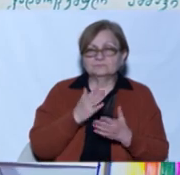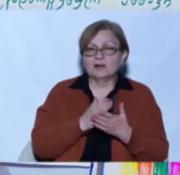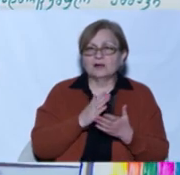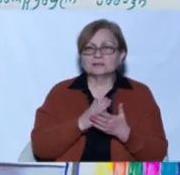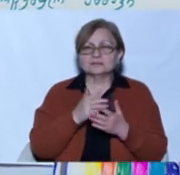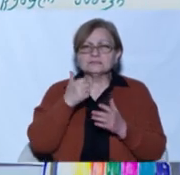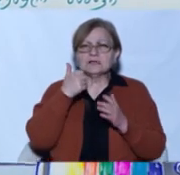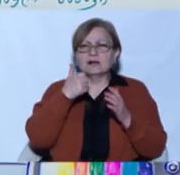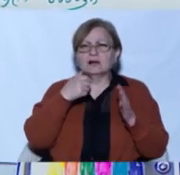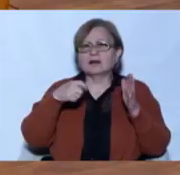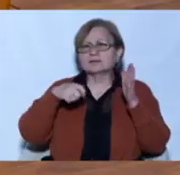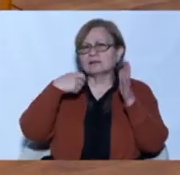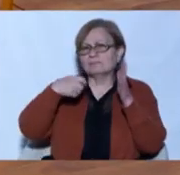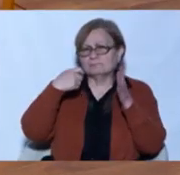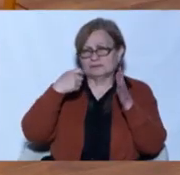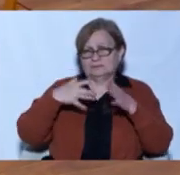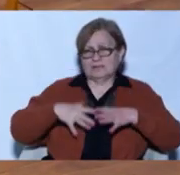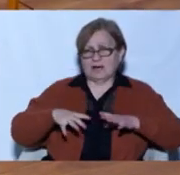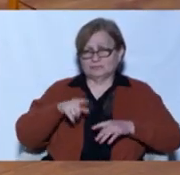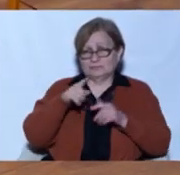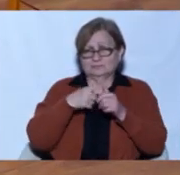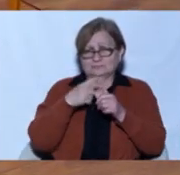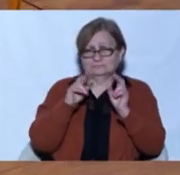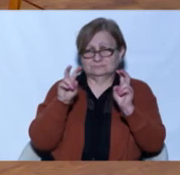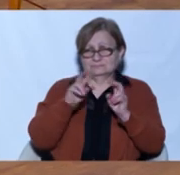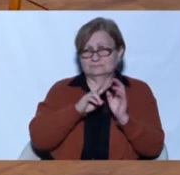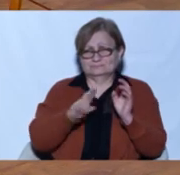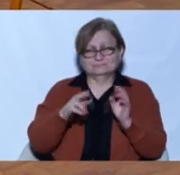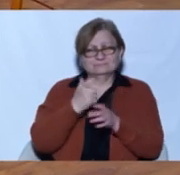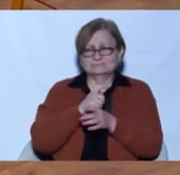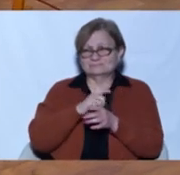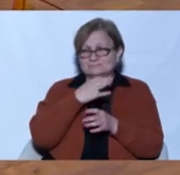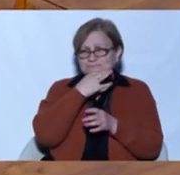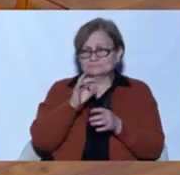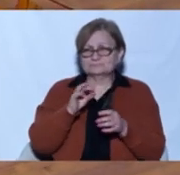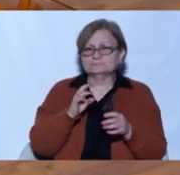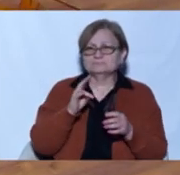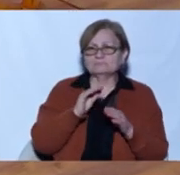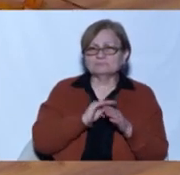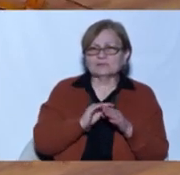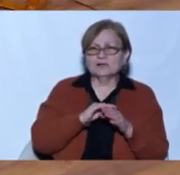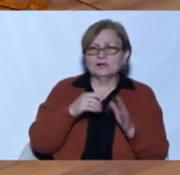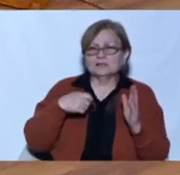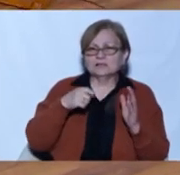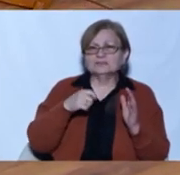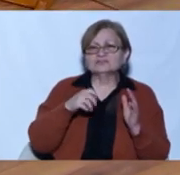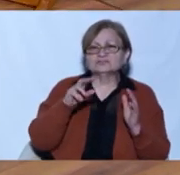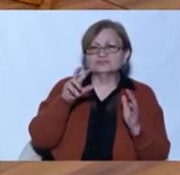ძალიან კარგი მხატვრული ფილმი ამ მოთხრობის საფუძველზე. ეს არის ნანა ჯანელიძის ფილმი